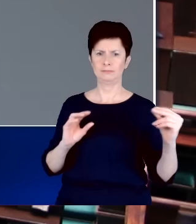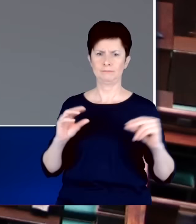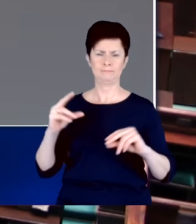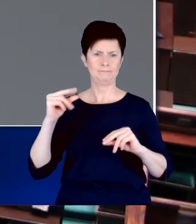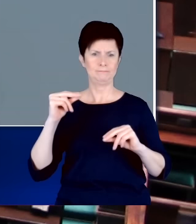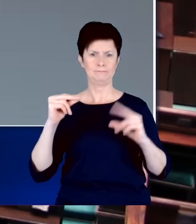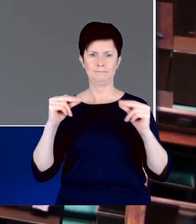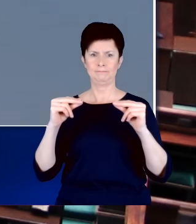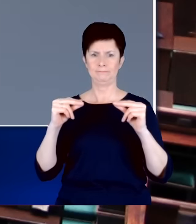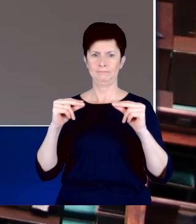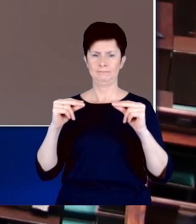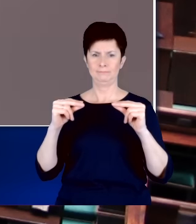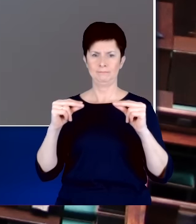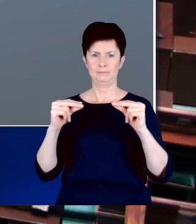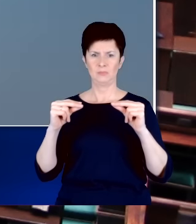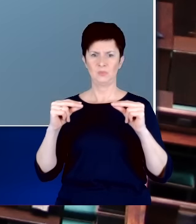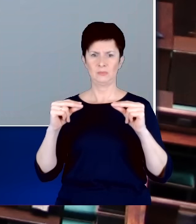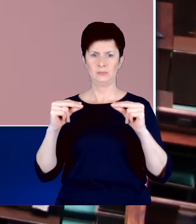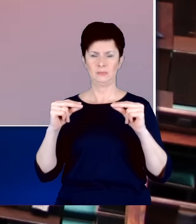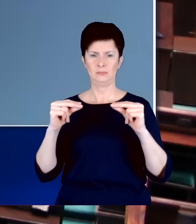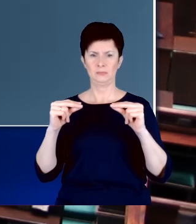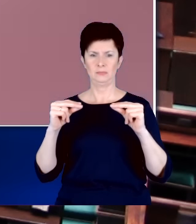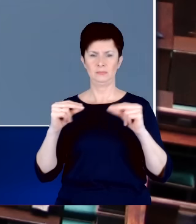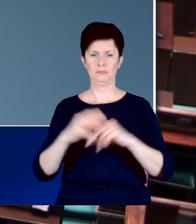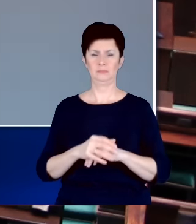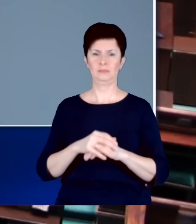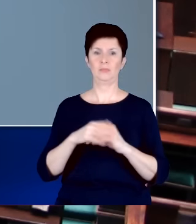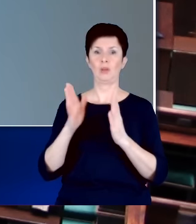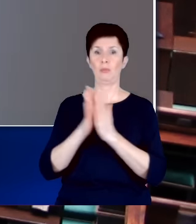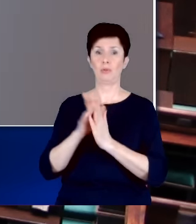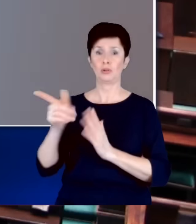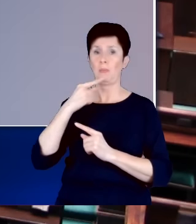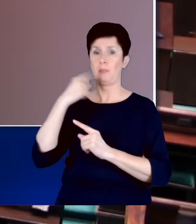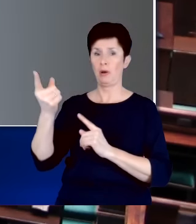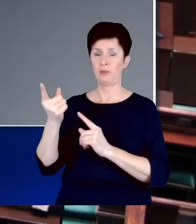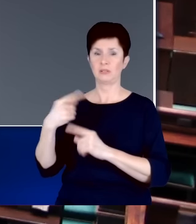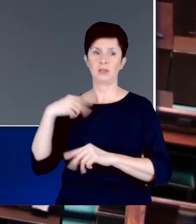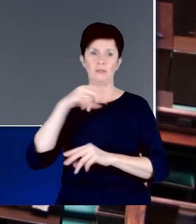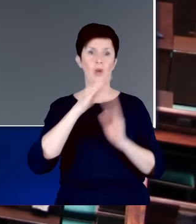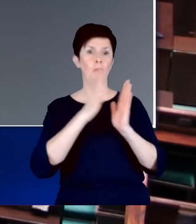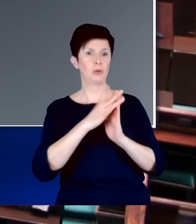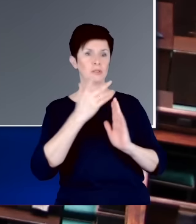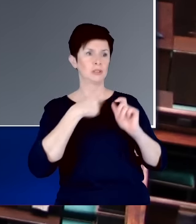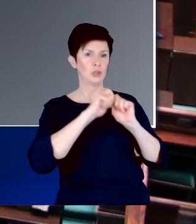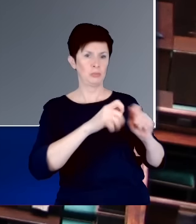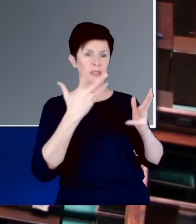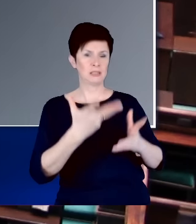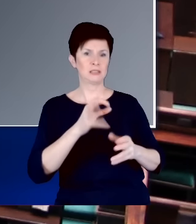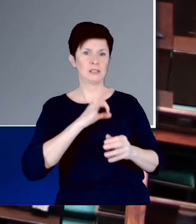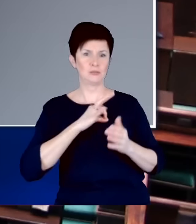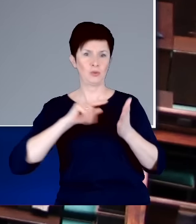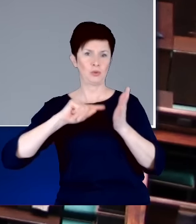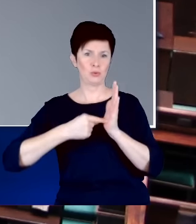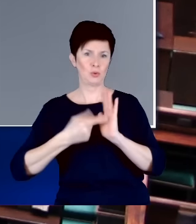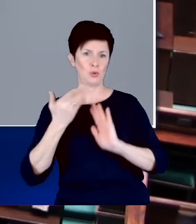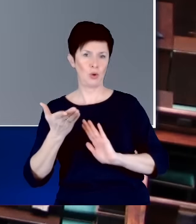proszę powiedzieć do przedstawicieli pana grupy tutaj w Parlamencie Europejskim. Panie pośle, mogę dokończyć swoją myśl? Pan poseł Adam